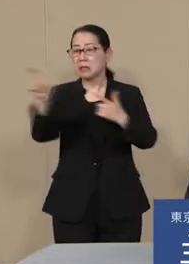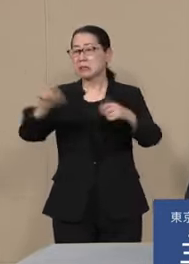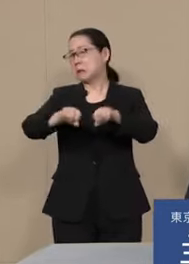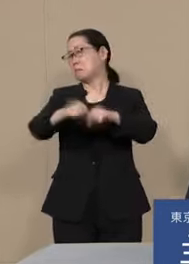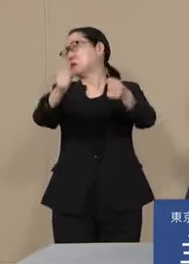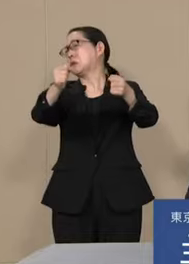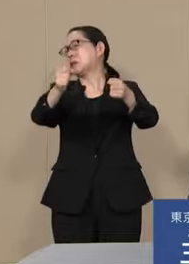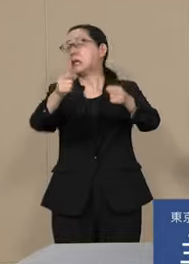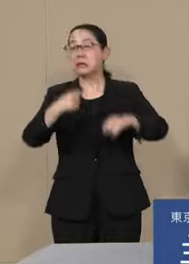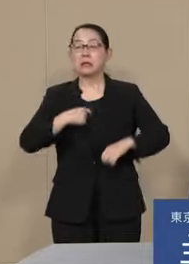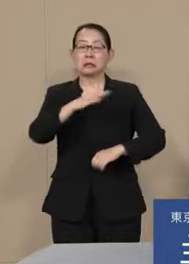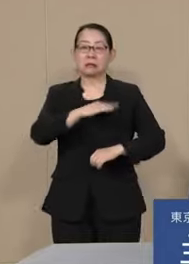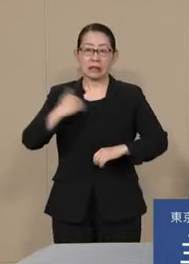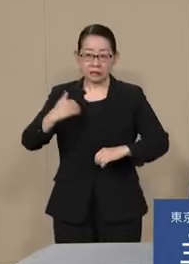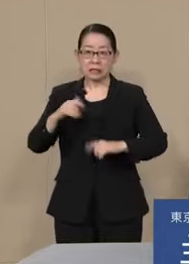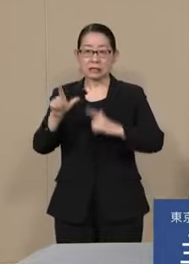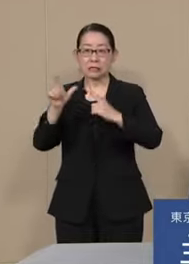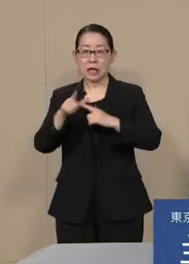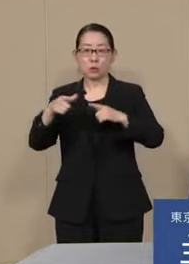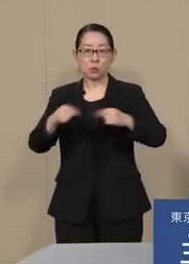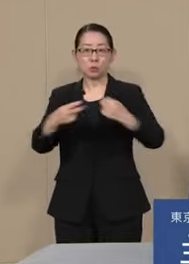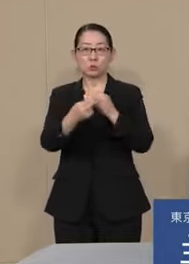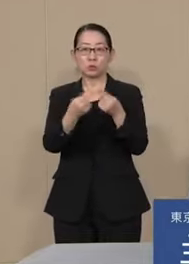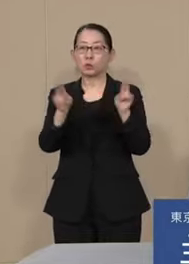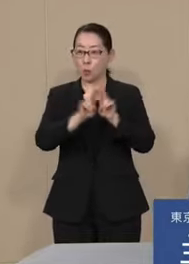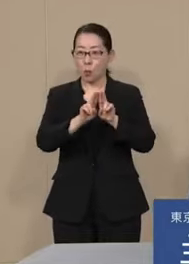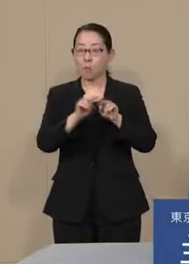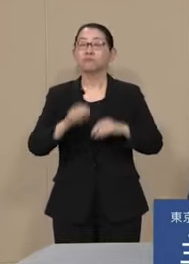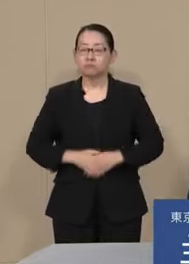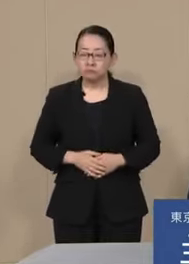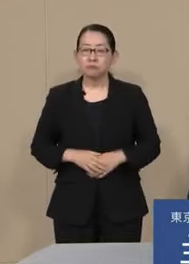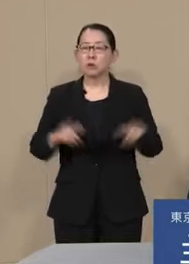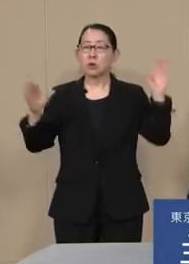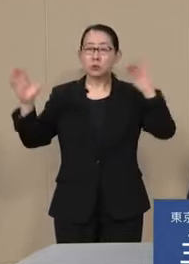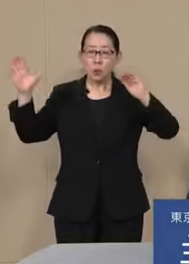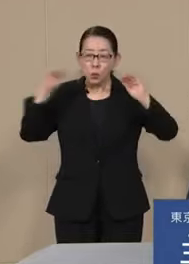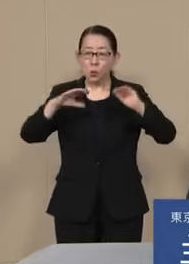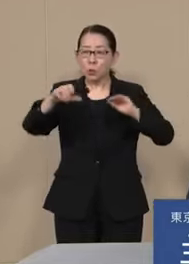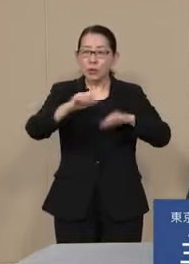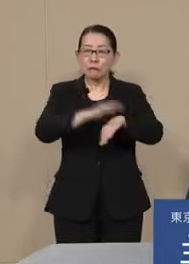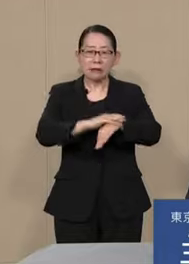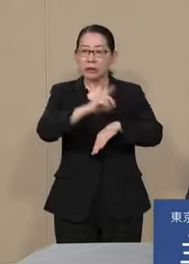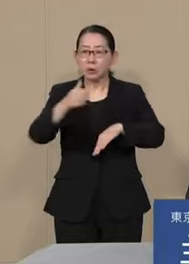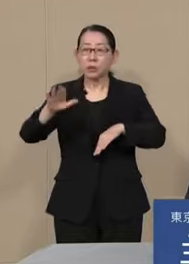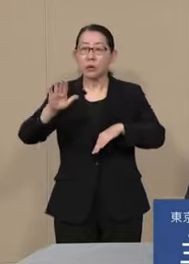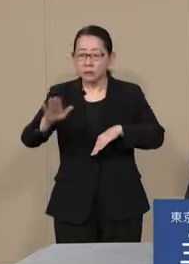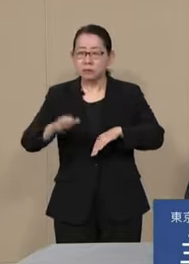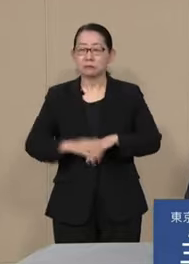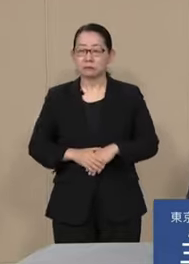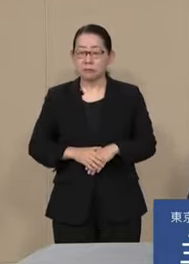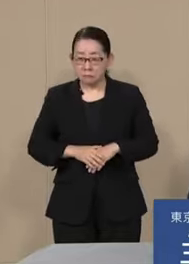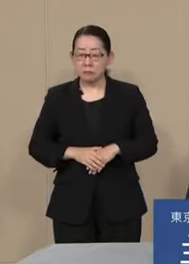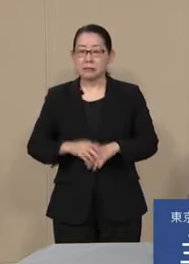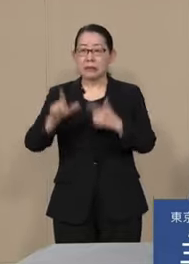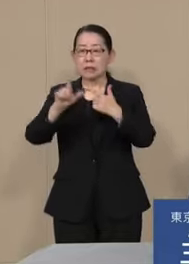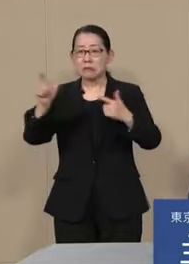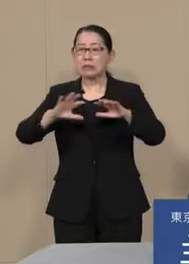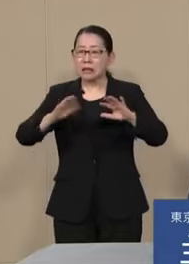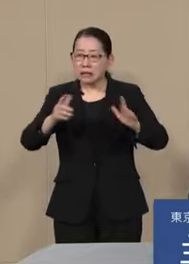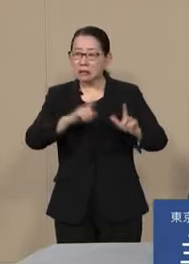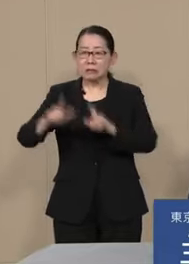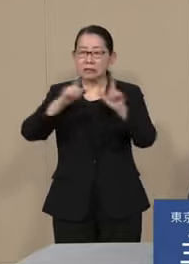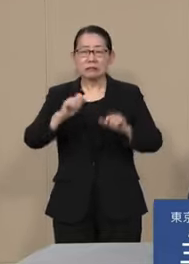が私N国東です情報主題の様々な現代においてNHKがなければ生活できないことはあり